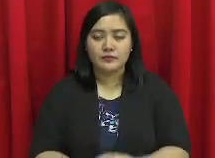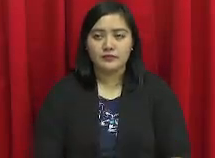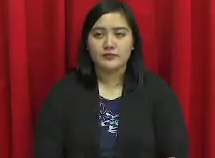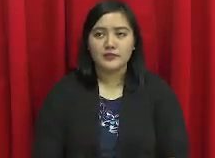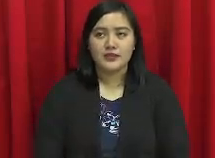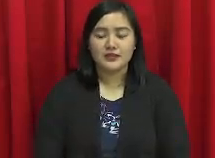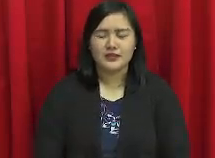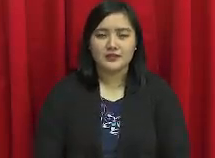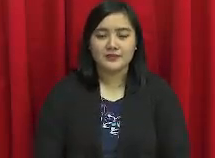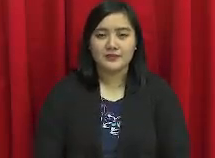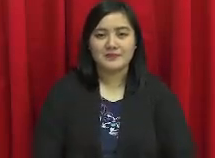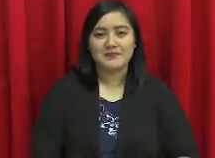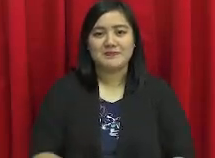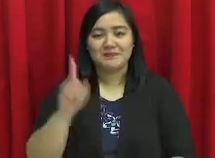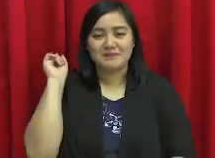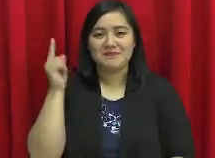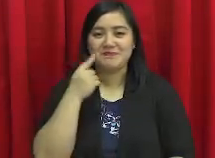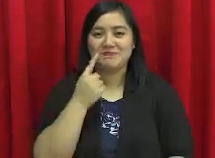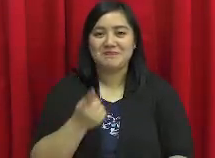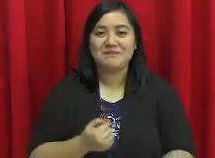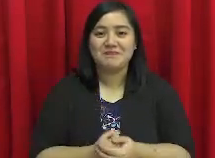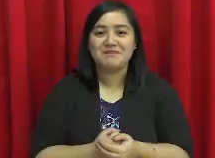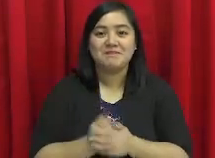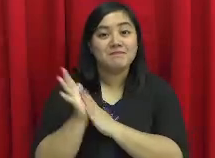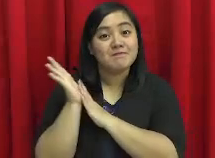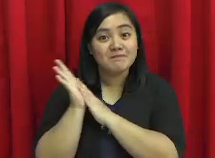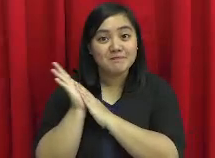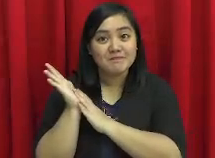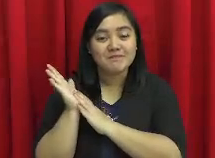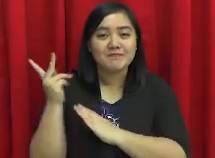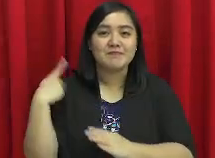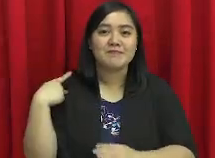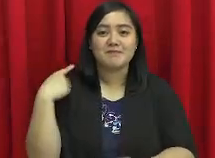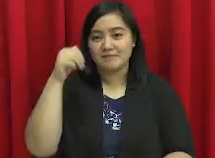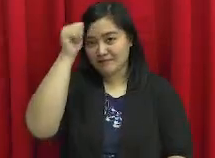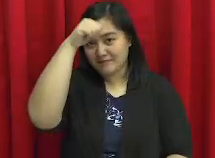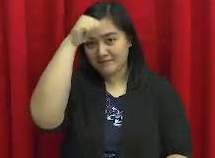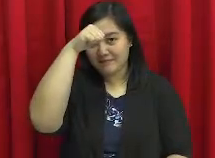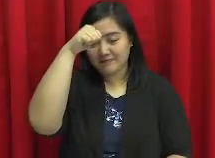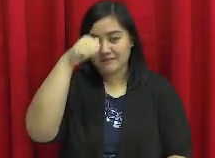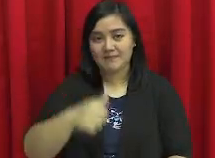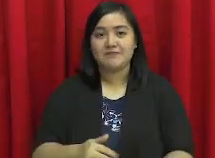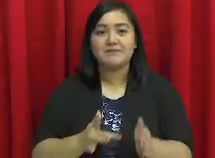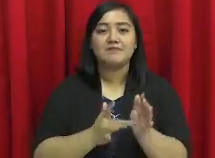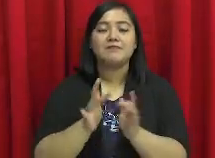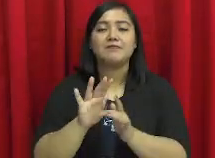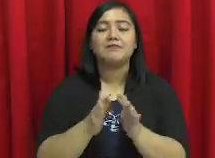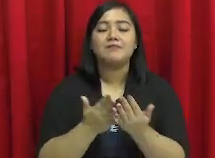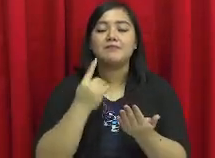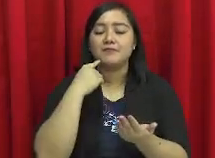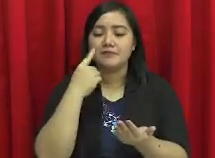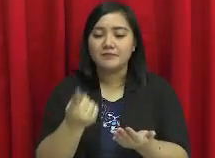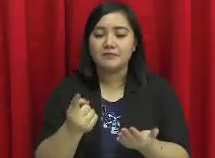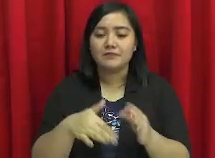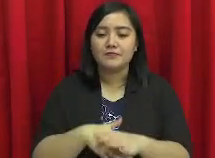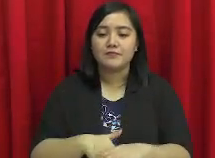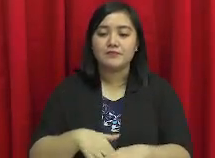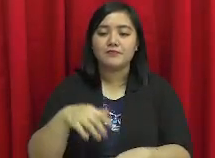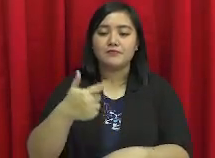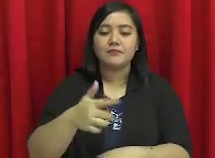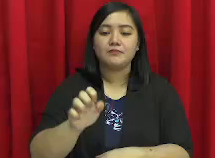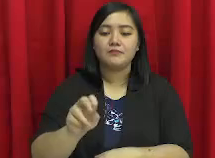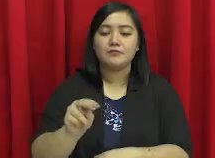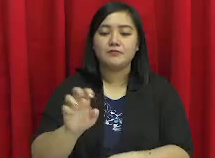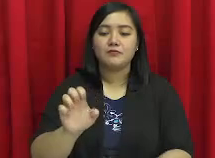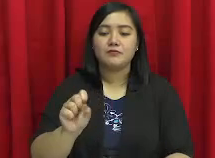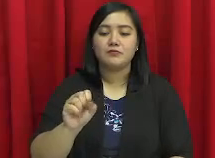Yeah. Alakalain niyo po, yung excitement na meron si Adan doon. Sabi niya, and the Lord God caused, Genesis 2:21, and the